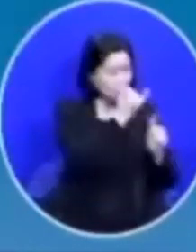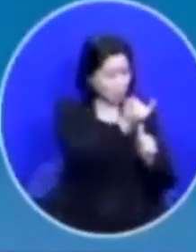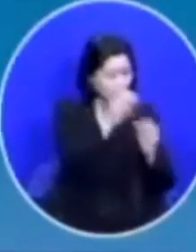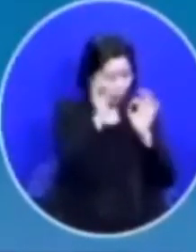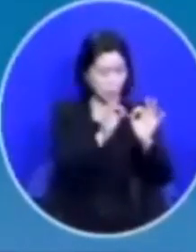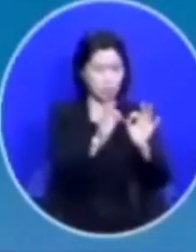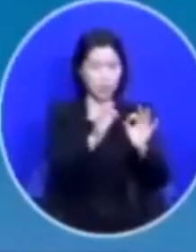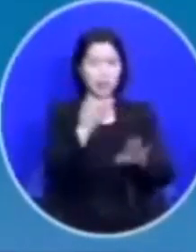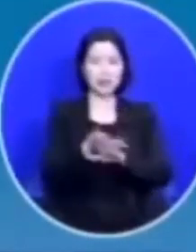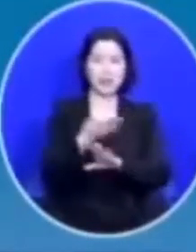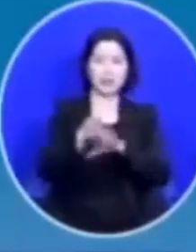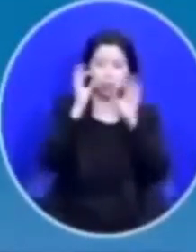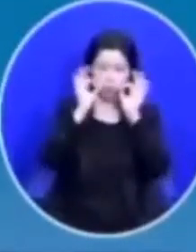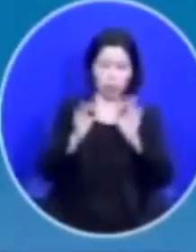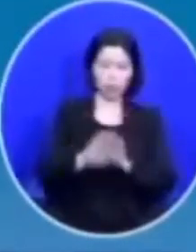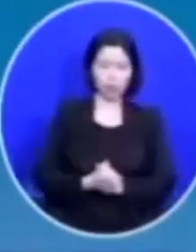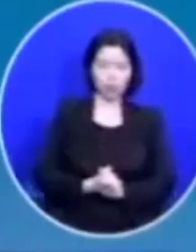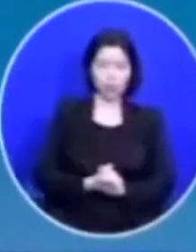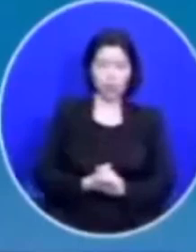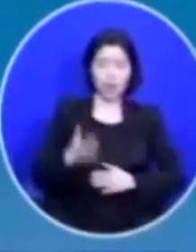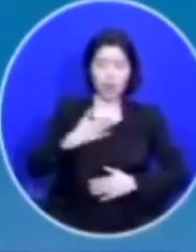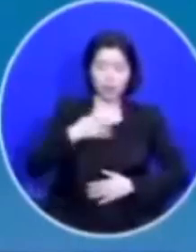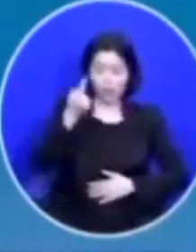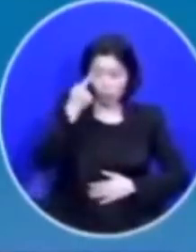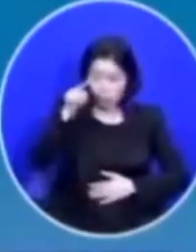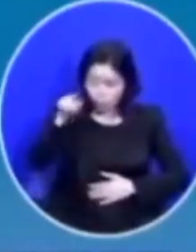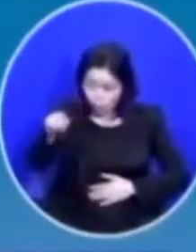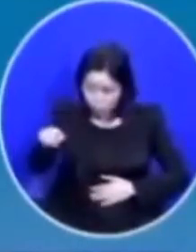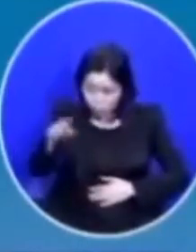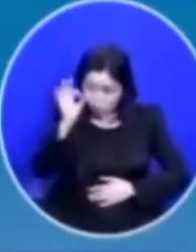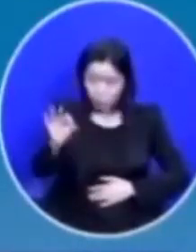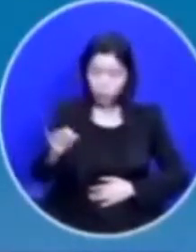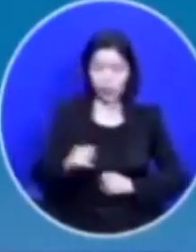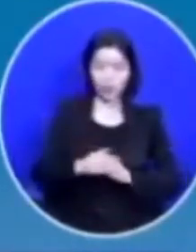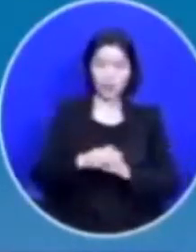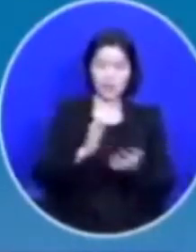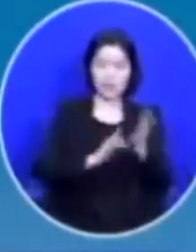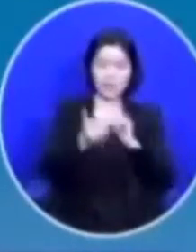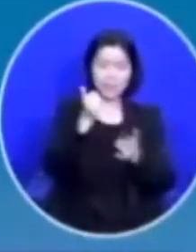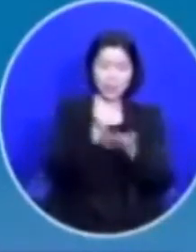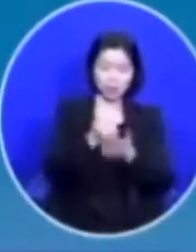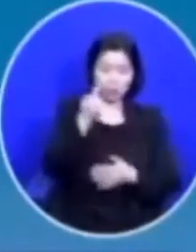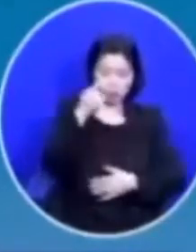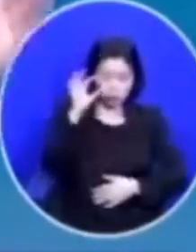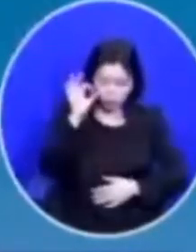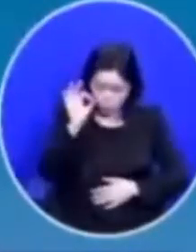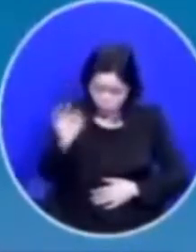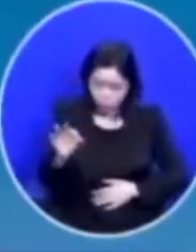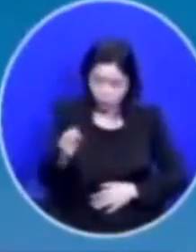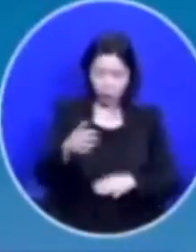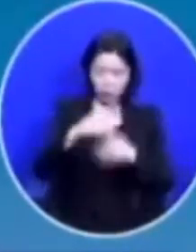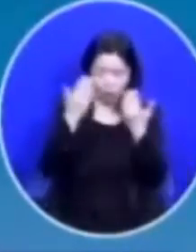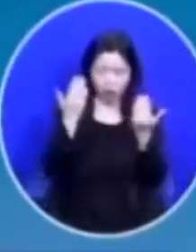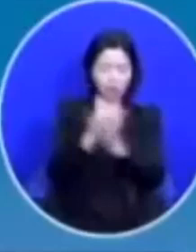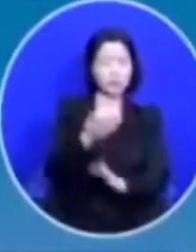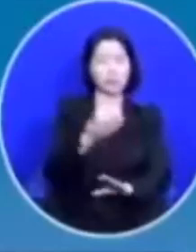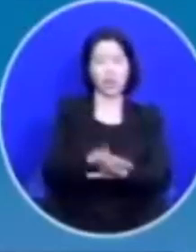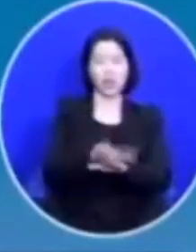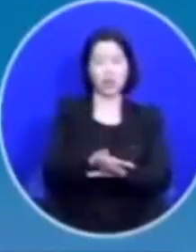달리 뭐예요 내 눈으로 보는 거와 예수님의 눈으로 보는 것은 완전히 다릅니다